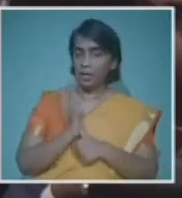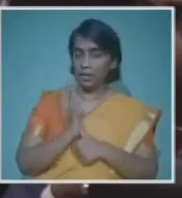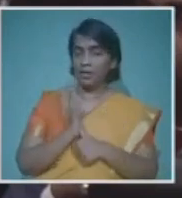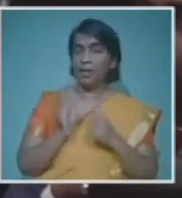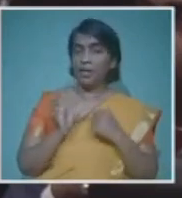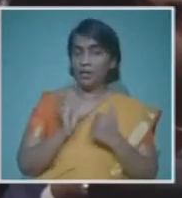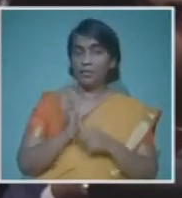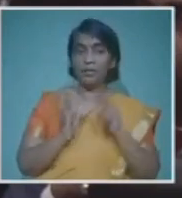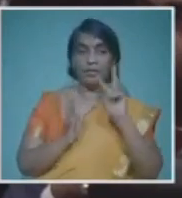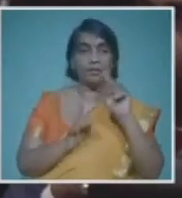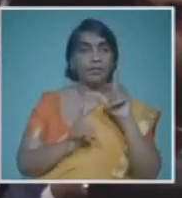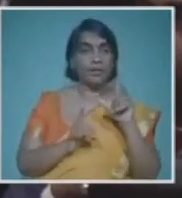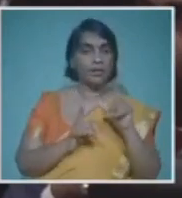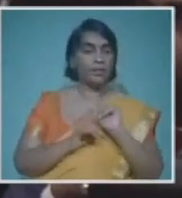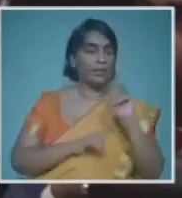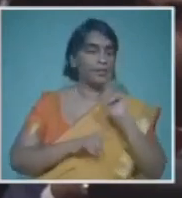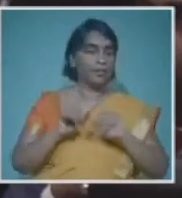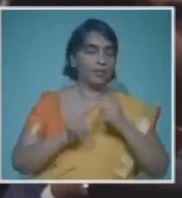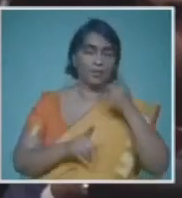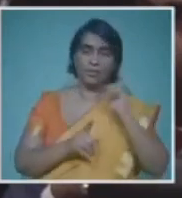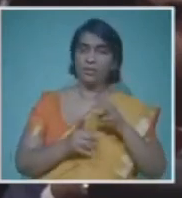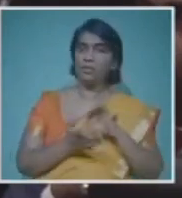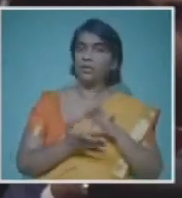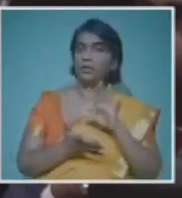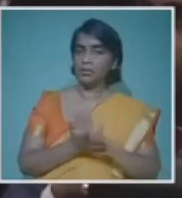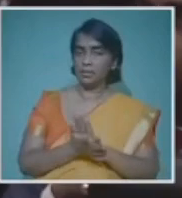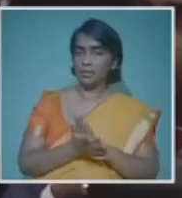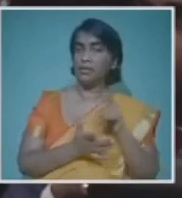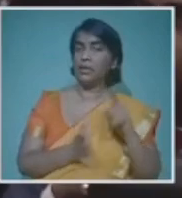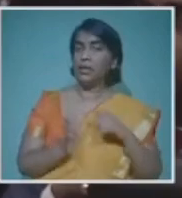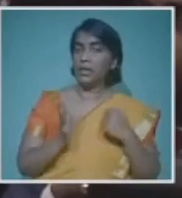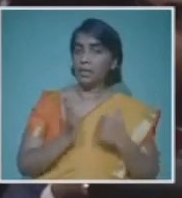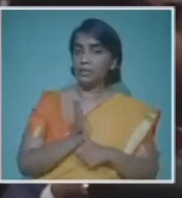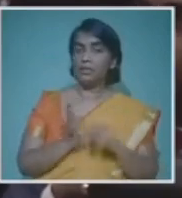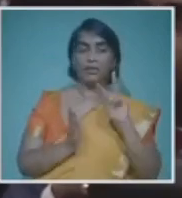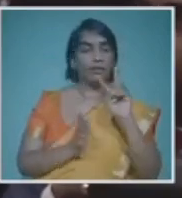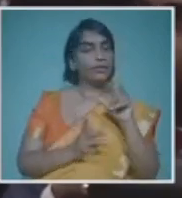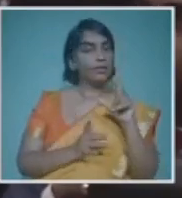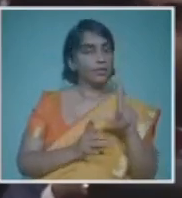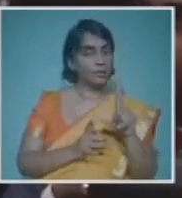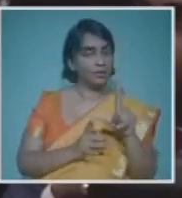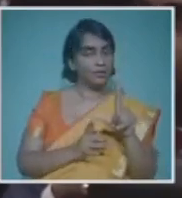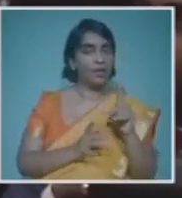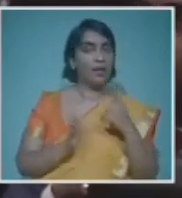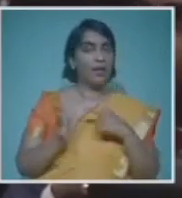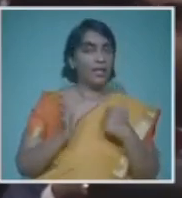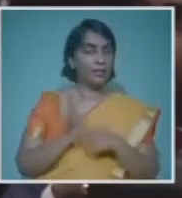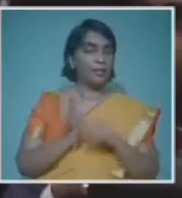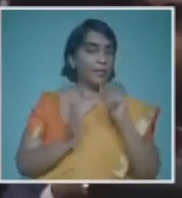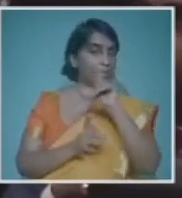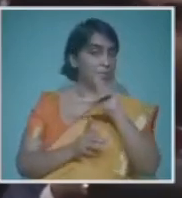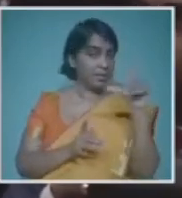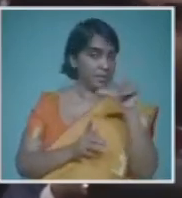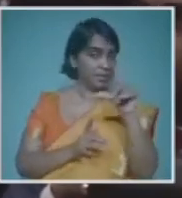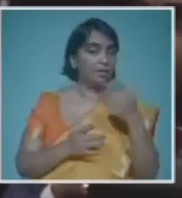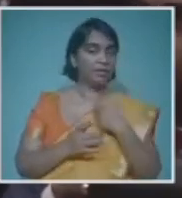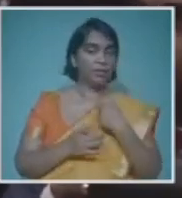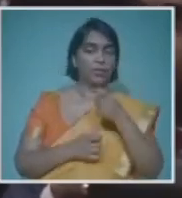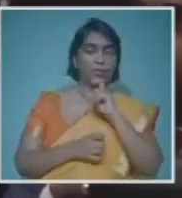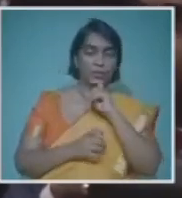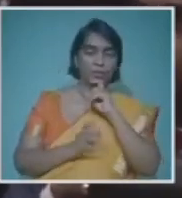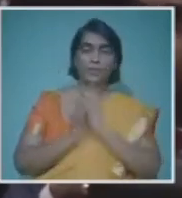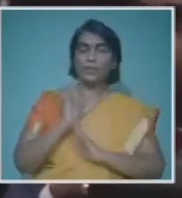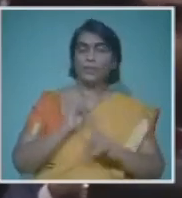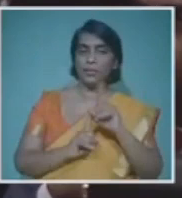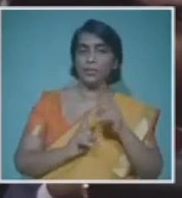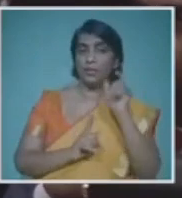27ක් මේ පාර්ලිමේන්තුවේ අපි සම්මත කරගත්තා. ඒ 27න් 57ක්ම අපේ අධිකරණ